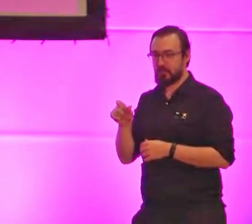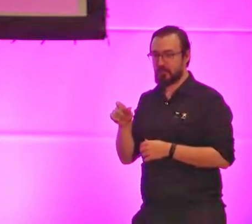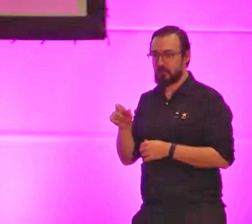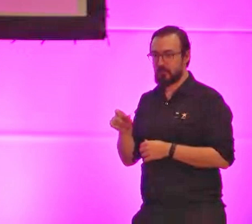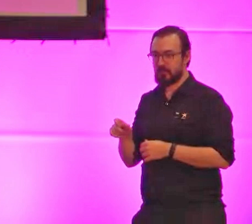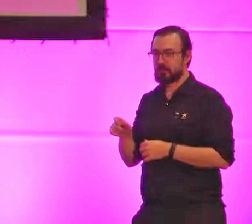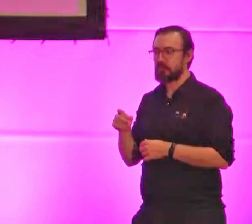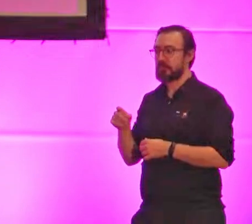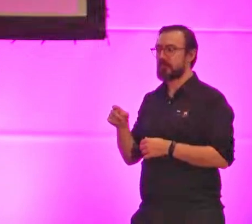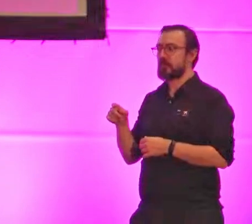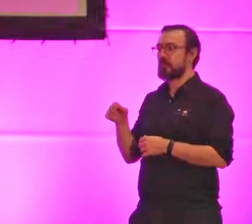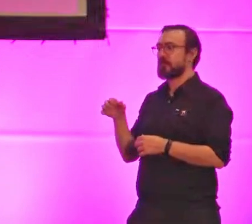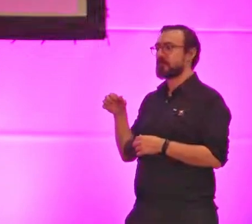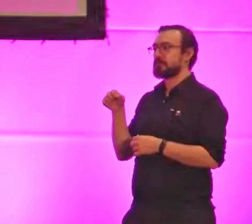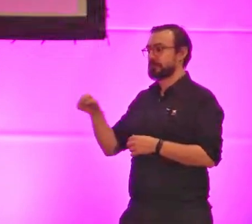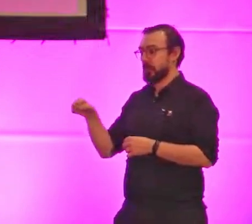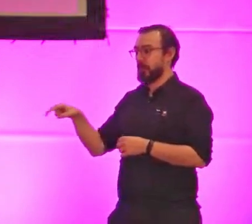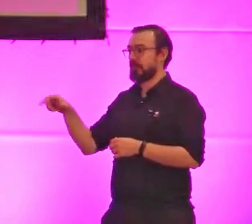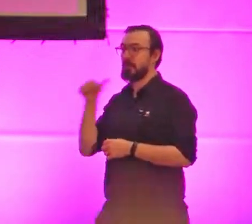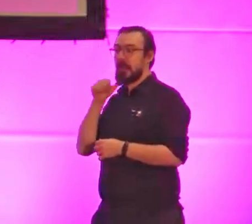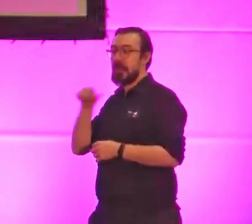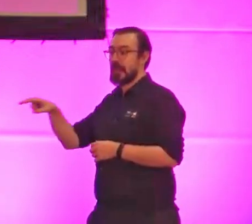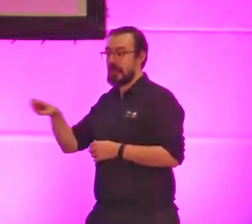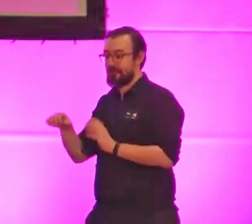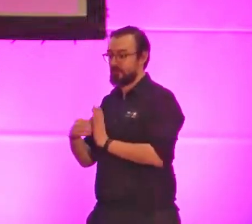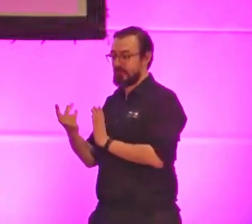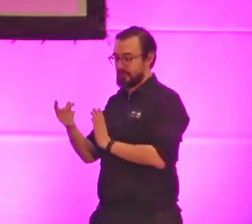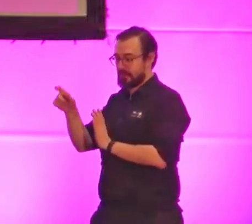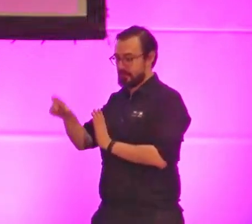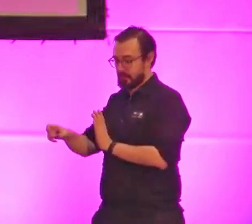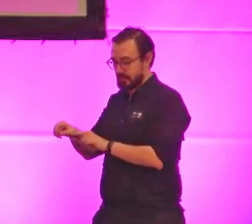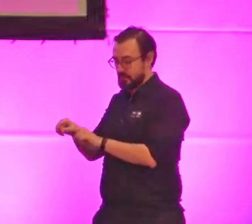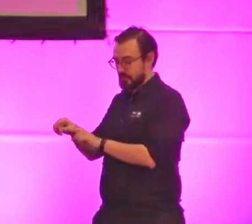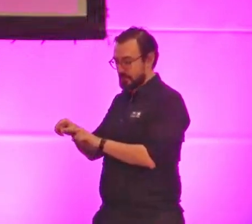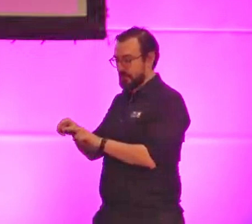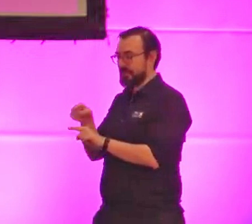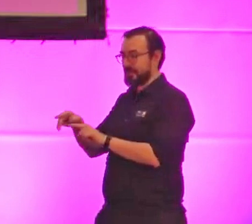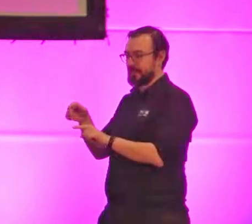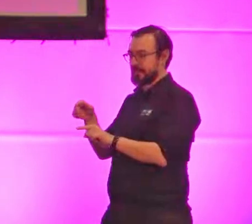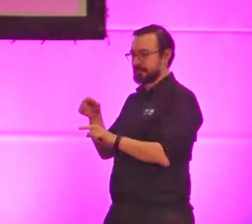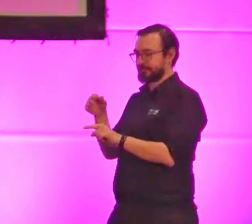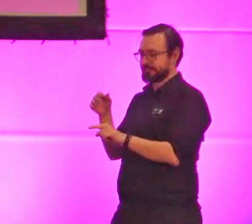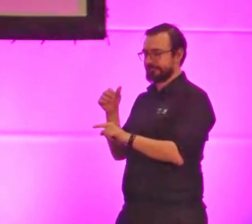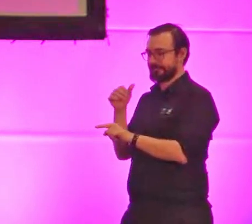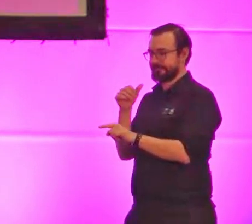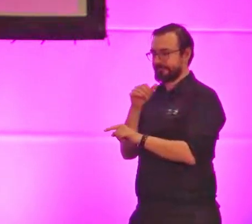slår och skär ifrån en annan person. Och hans, gärningsmannens